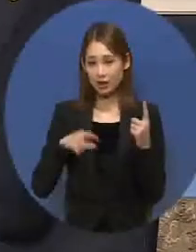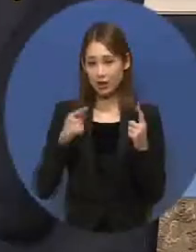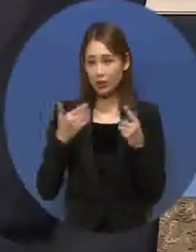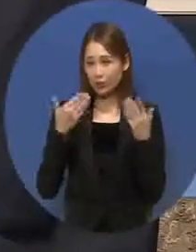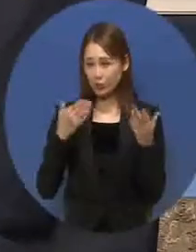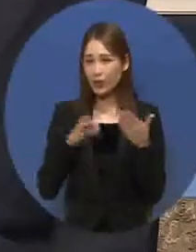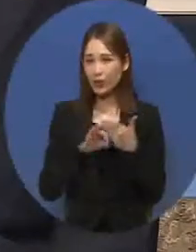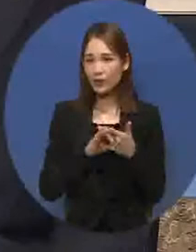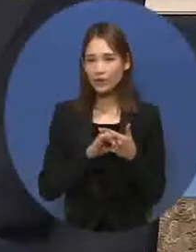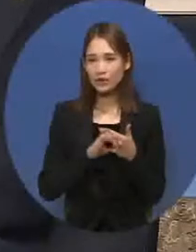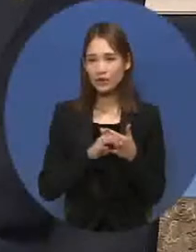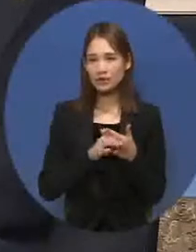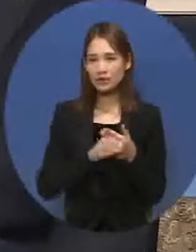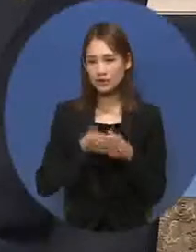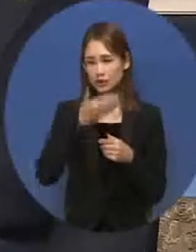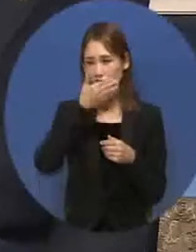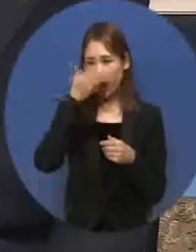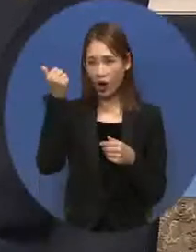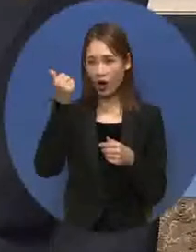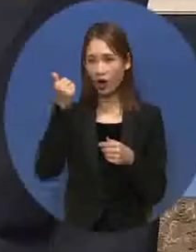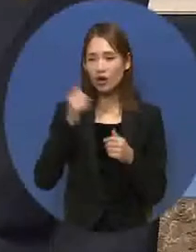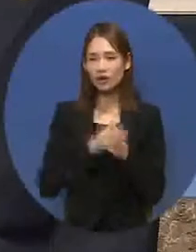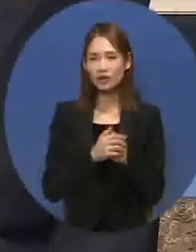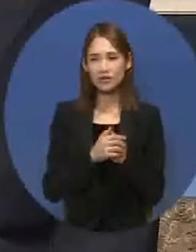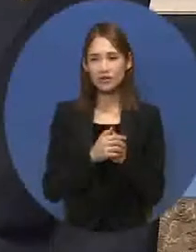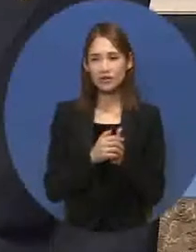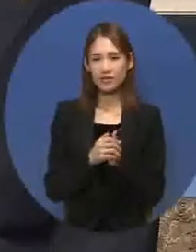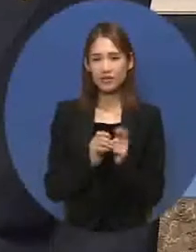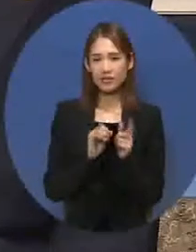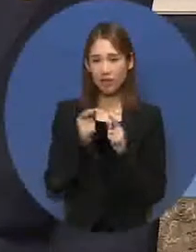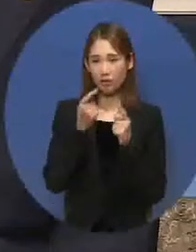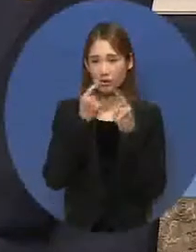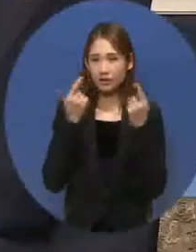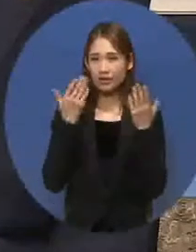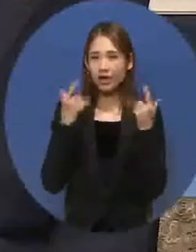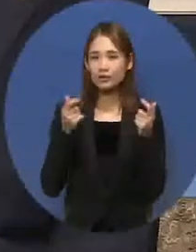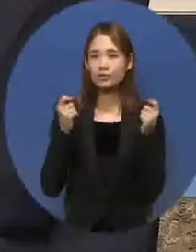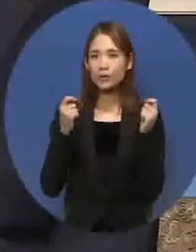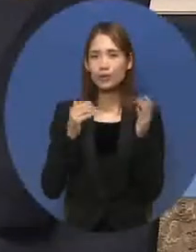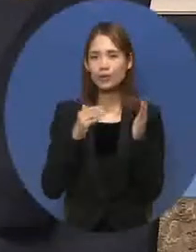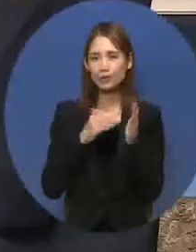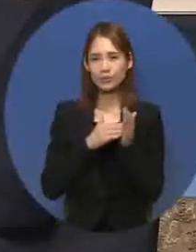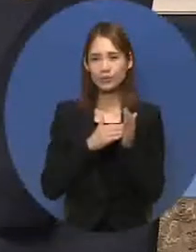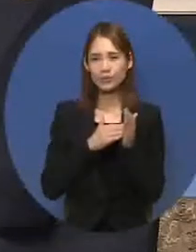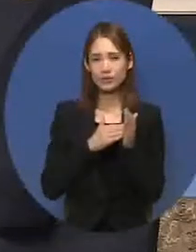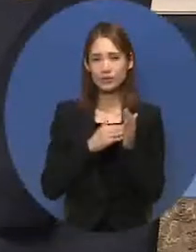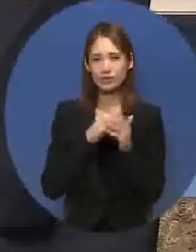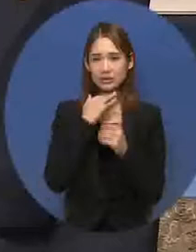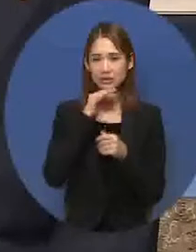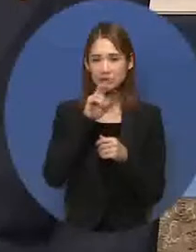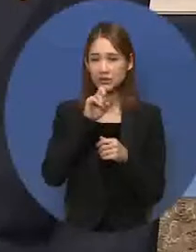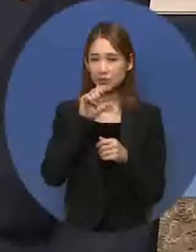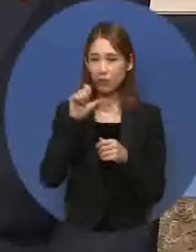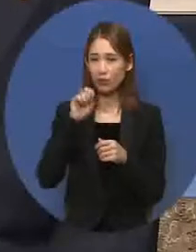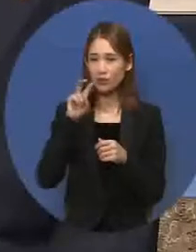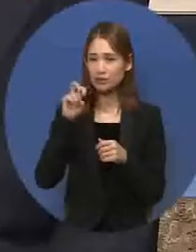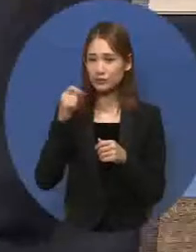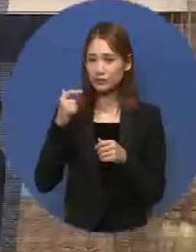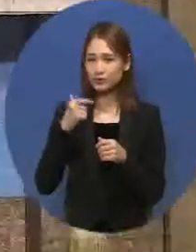붙이면요. 네. 청년들은 대학을 졸업하고 25, 6세 내지